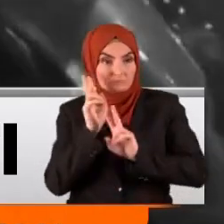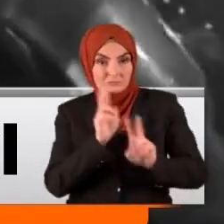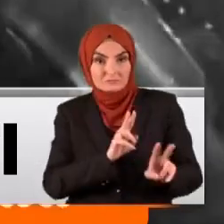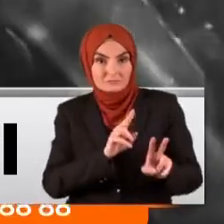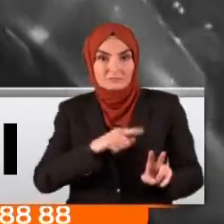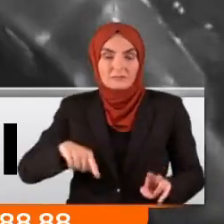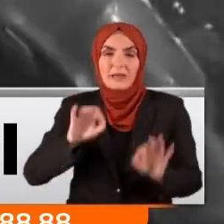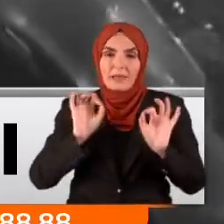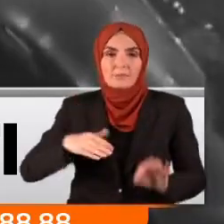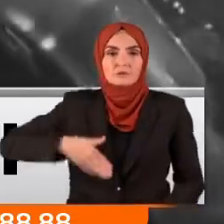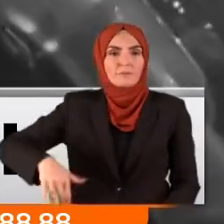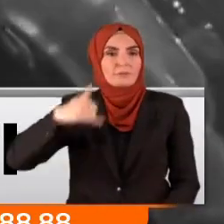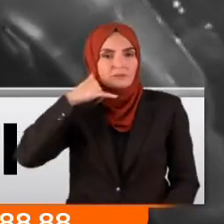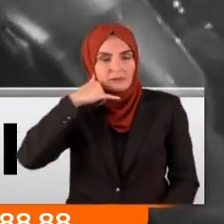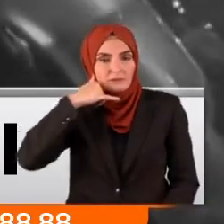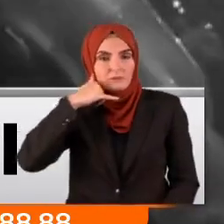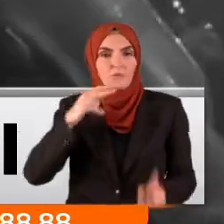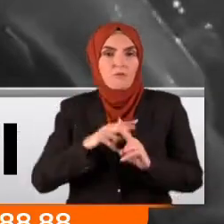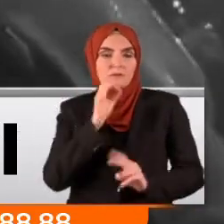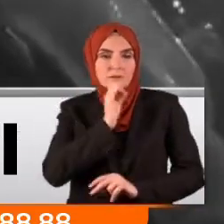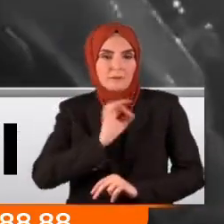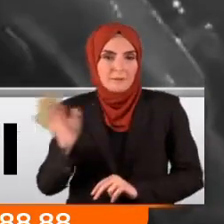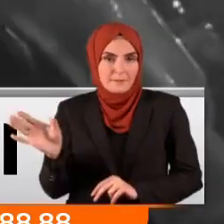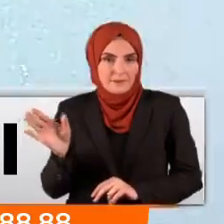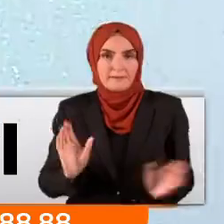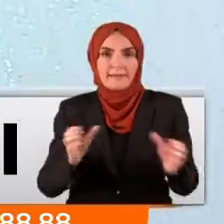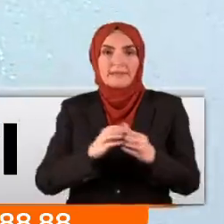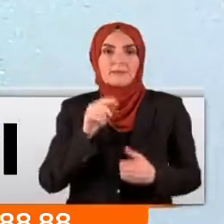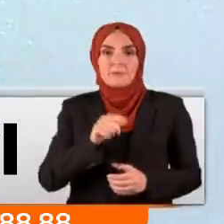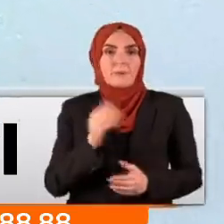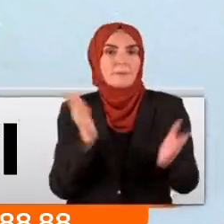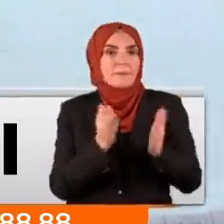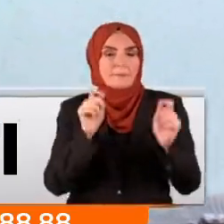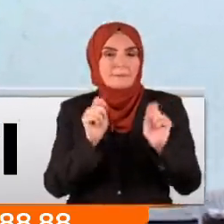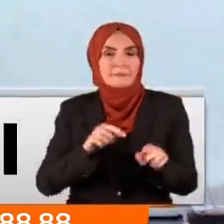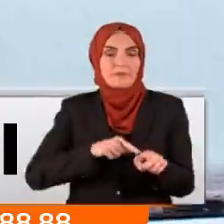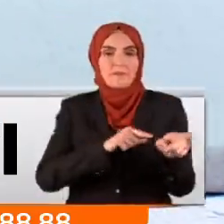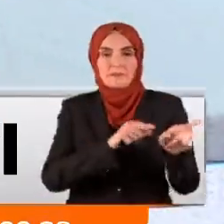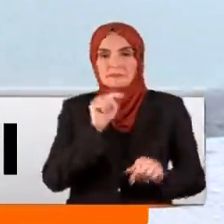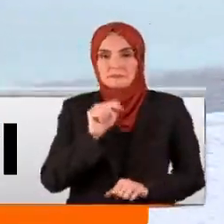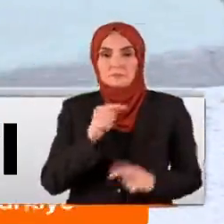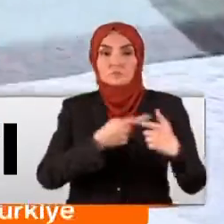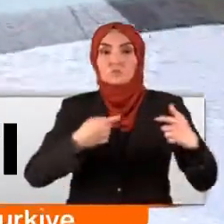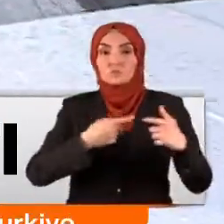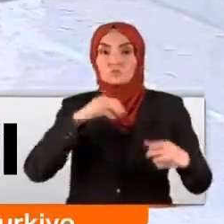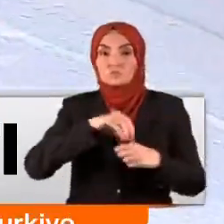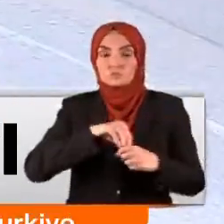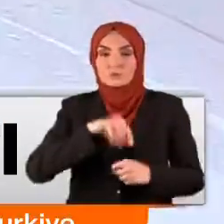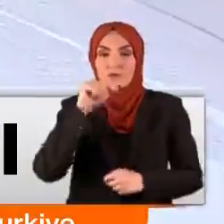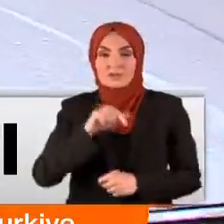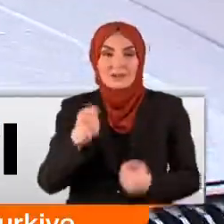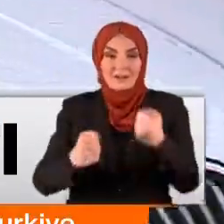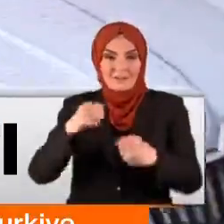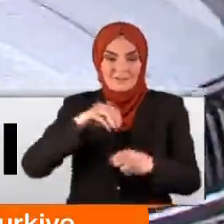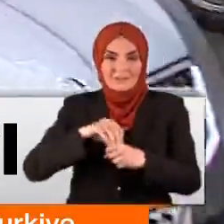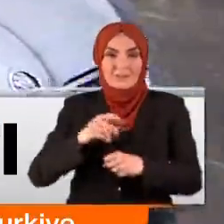sarılıp hemen polise haber verdi. Ekipler saldırganların peşine düştü. Soruşturmanın seyri bir kişinin aracında kurşun delikleri var diyerek polis